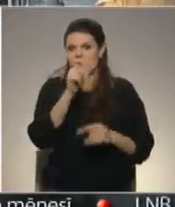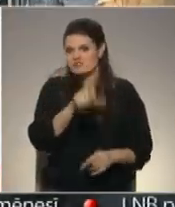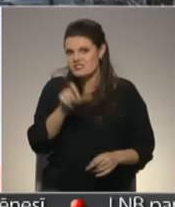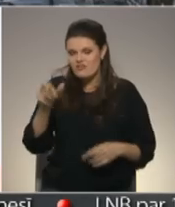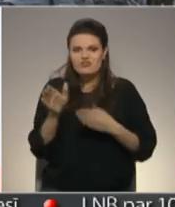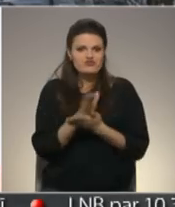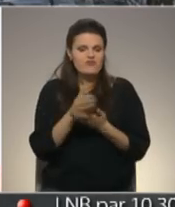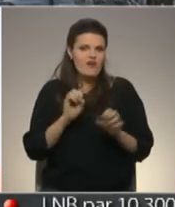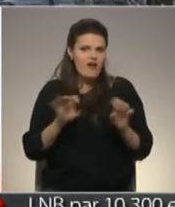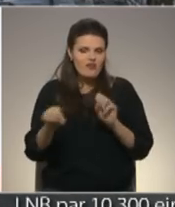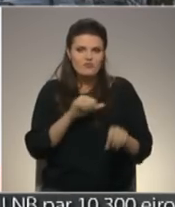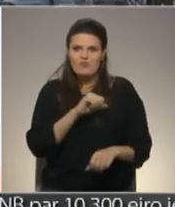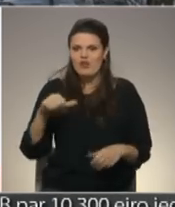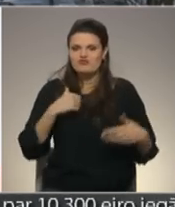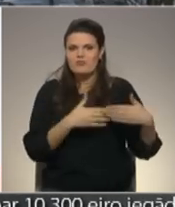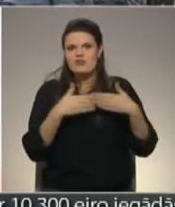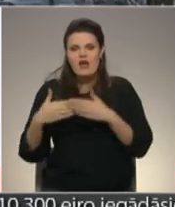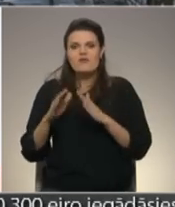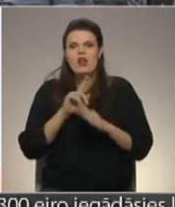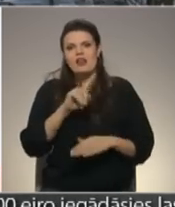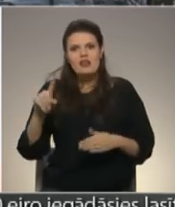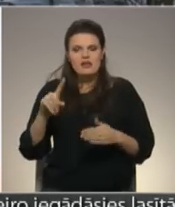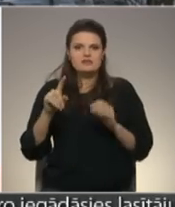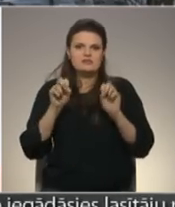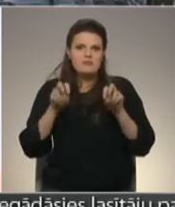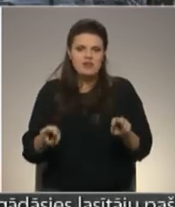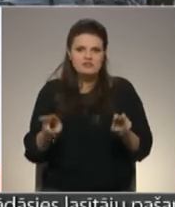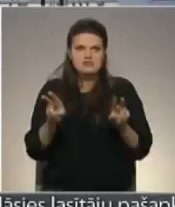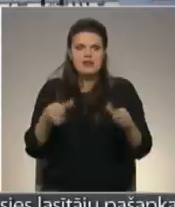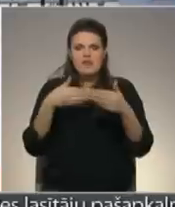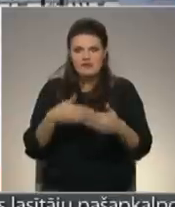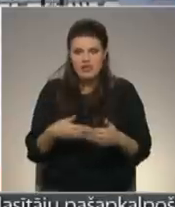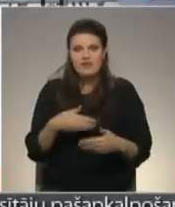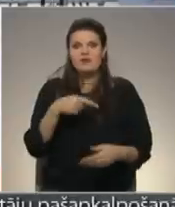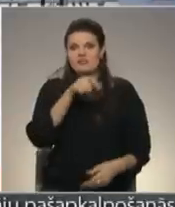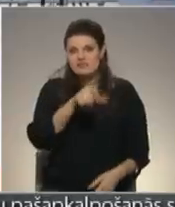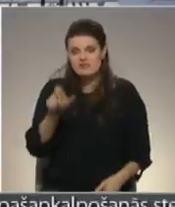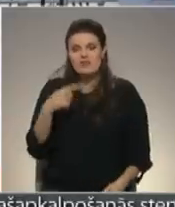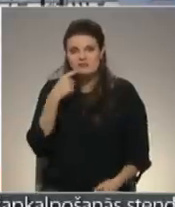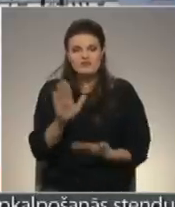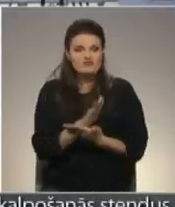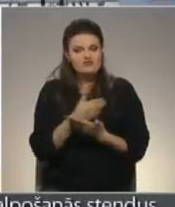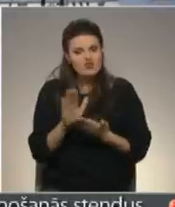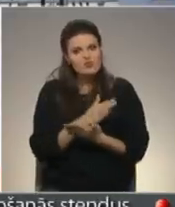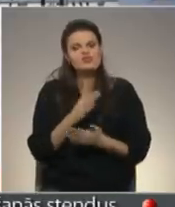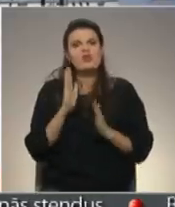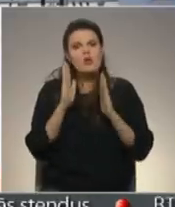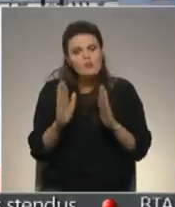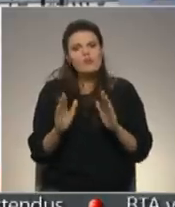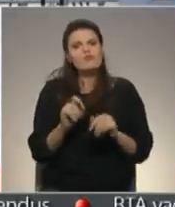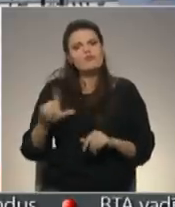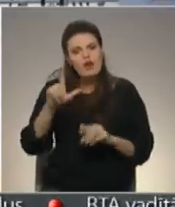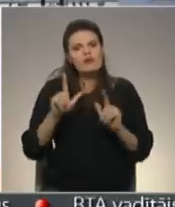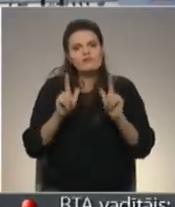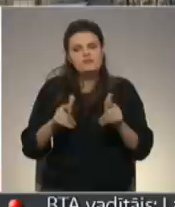iedzīvotājiem sašķirotie atkritumi pašiem jānogādā līdz paredzētajām tvertnēm. Uzrunātie iedzīvotāji atzīst, ka šķirošanai pievērstos vairāk, ja